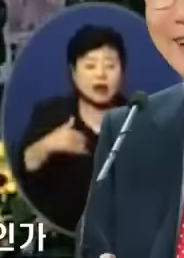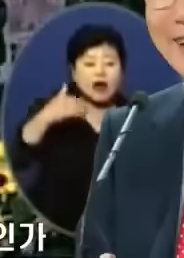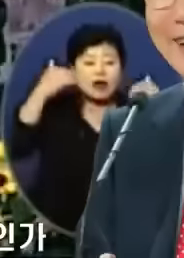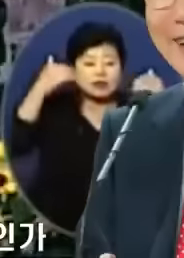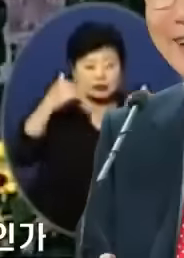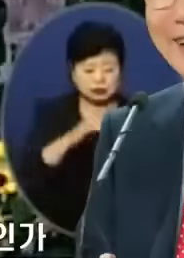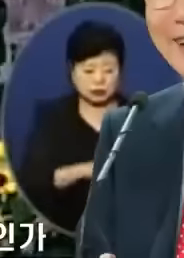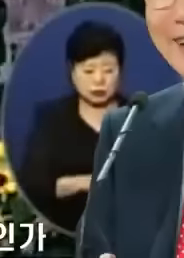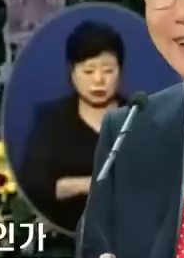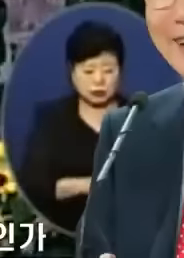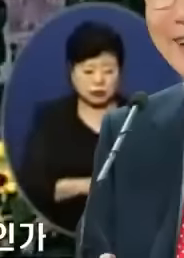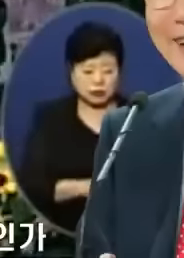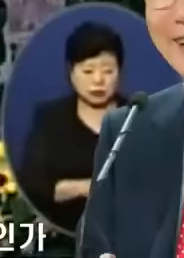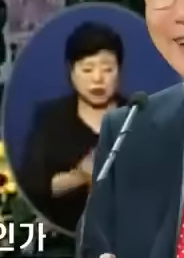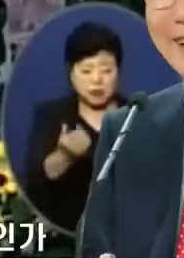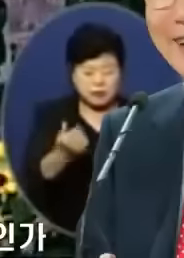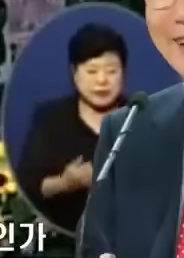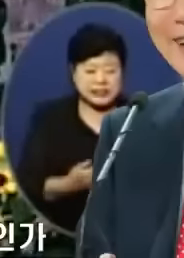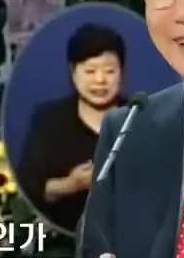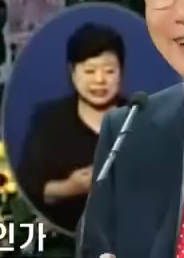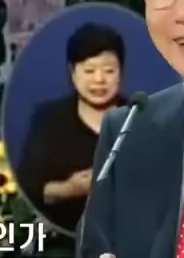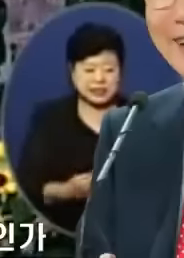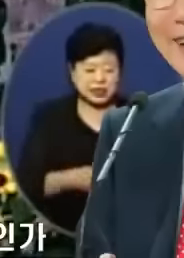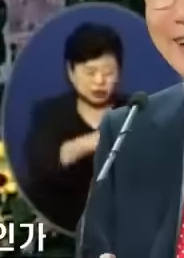어른들도 예방 접종을